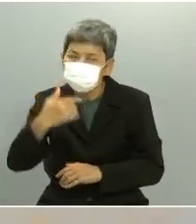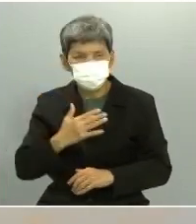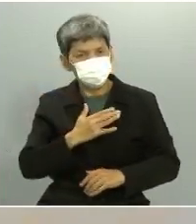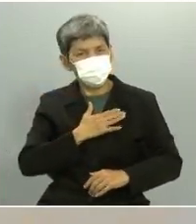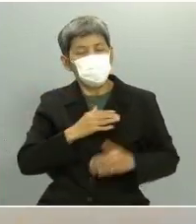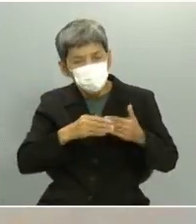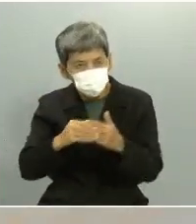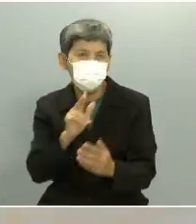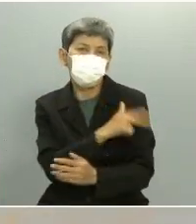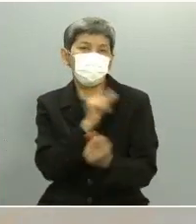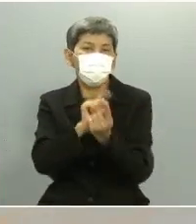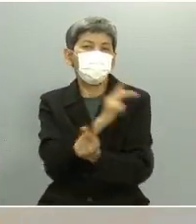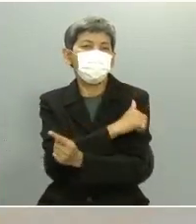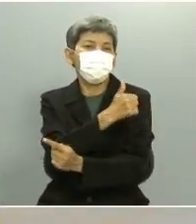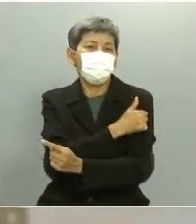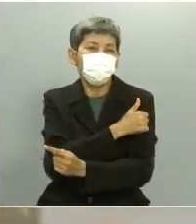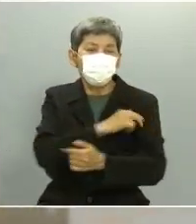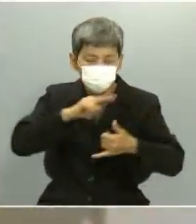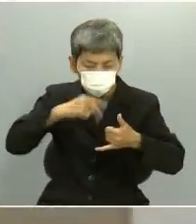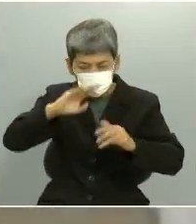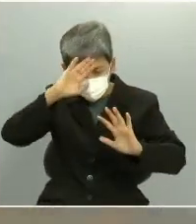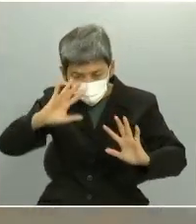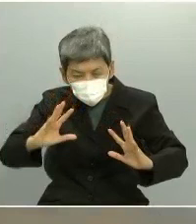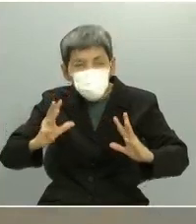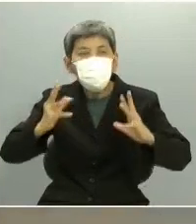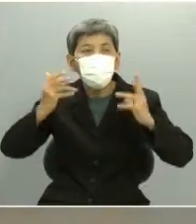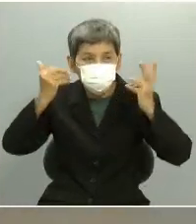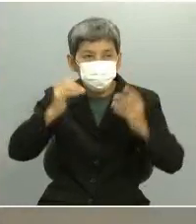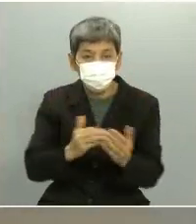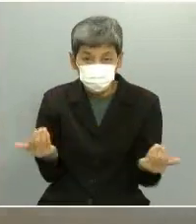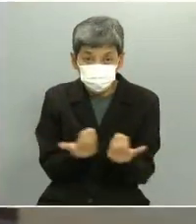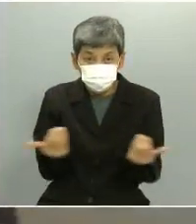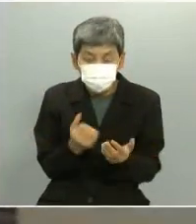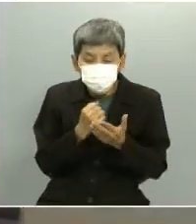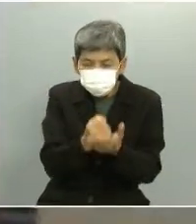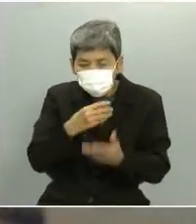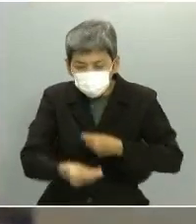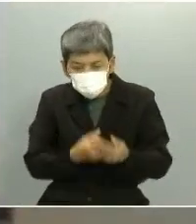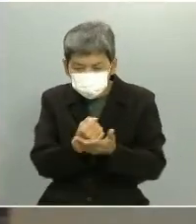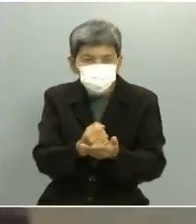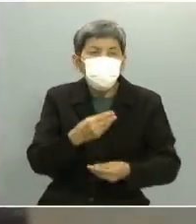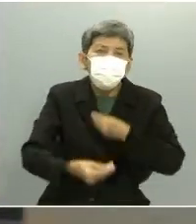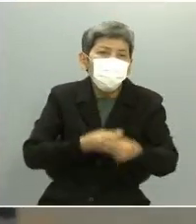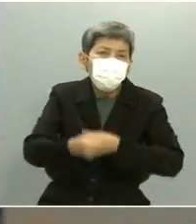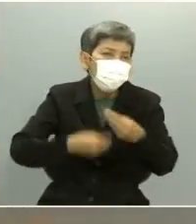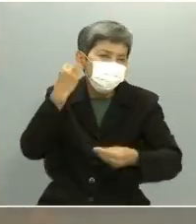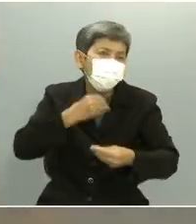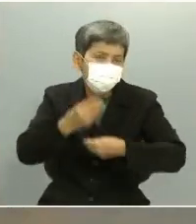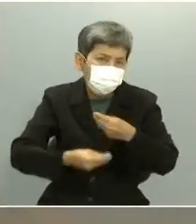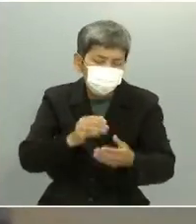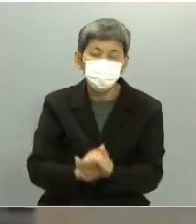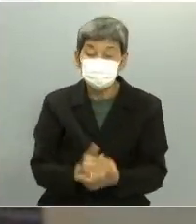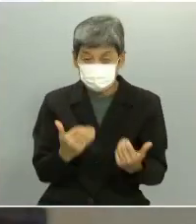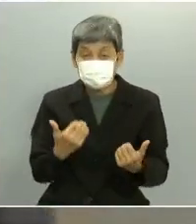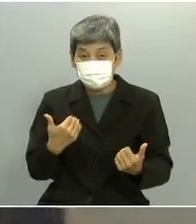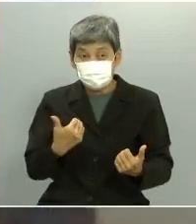ใจพาลูกไปโรงพยาบาลก็รักษาจนมีอาการดีขึ้นลูกยังไปช่วยพ่อแม่ขายของตามตลาดนัดด้วยนะคะก่อนเกิดเห